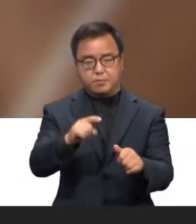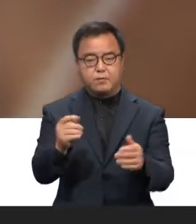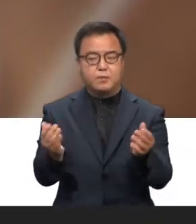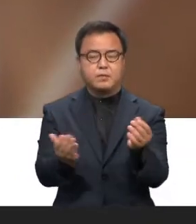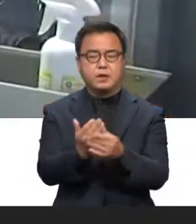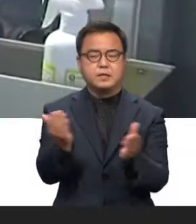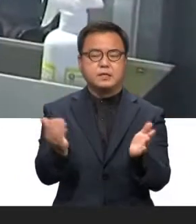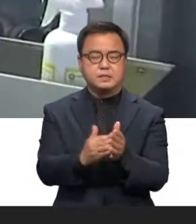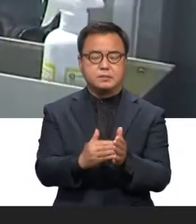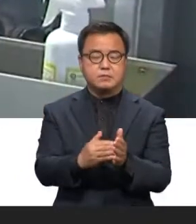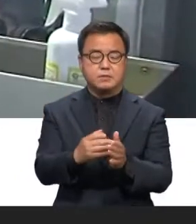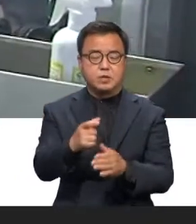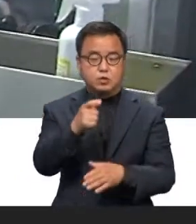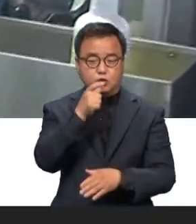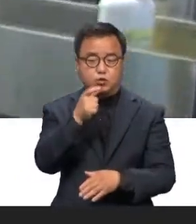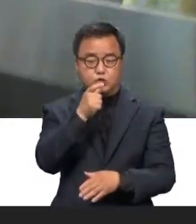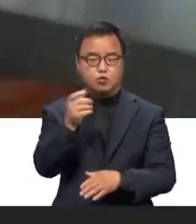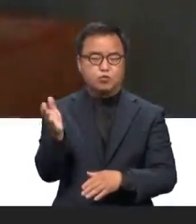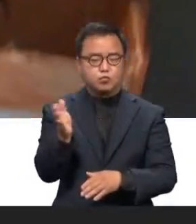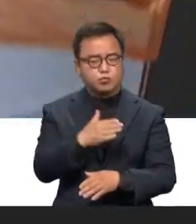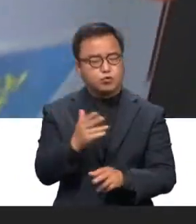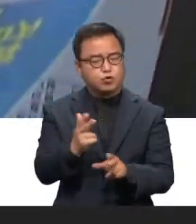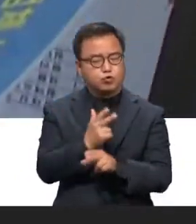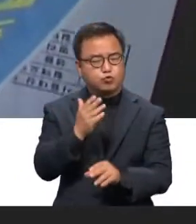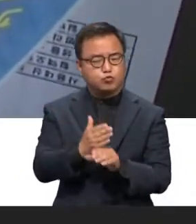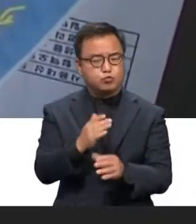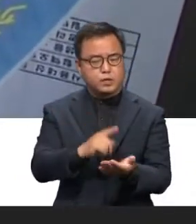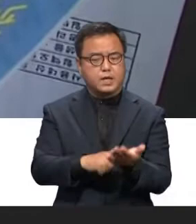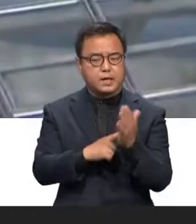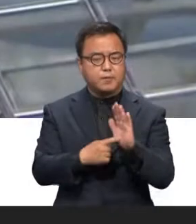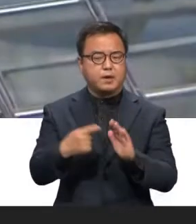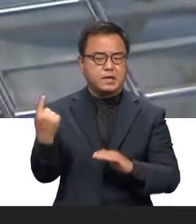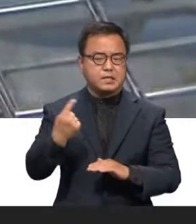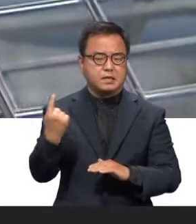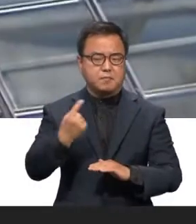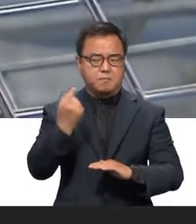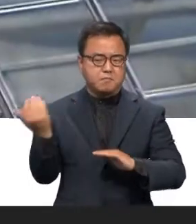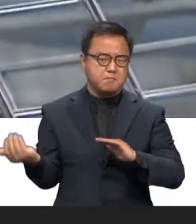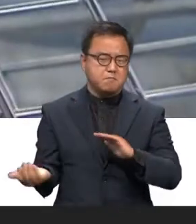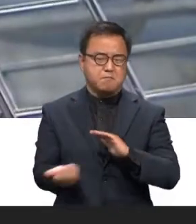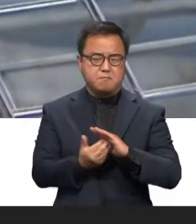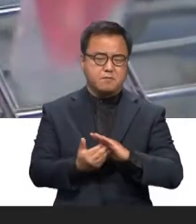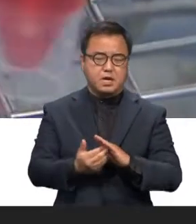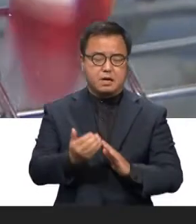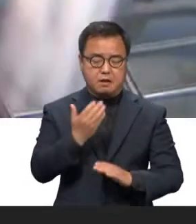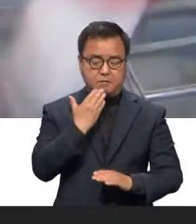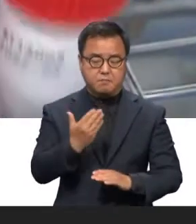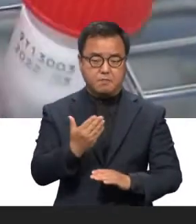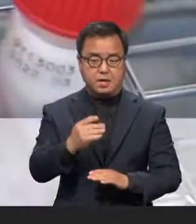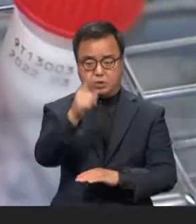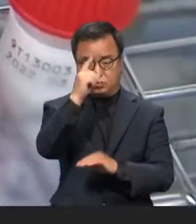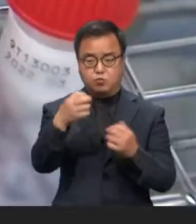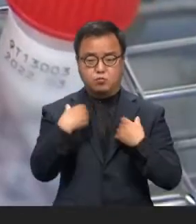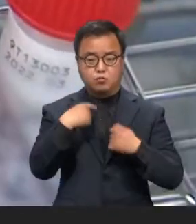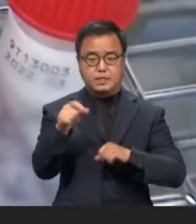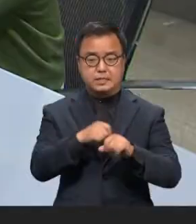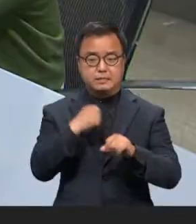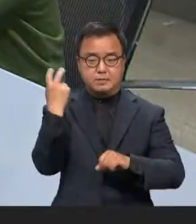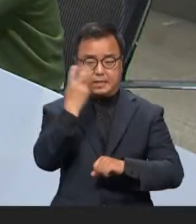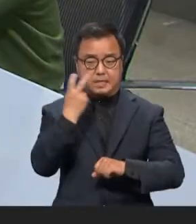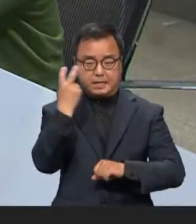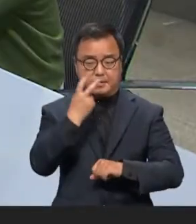수율 부턴 천명 때까지 급증할 수 있다는 전망이 나오면서 정부가 특별 방역 점검에 들어갔습니다